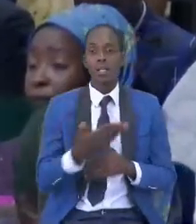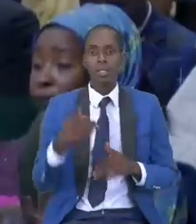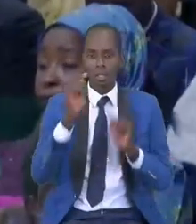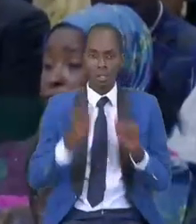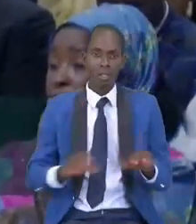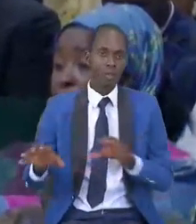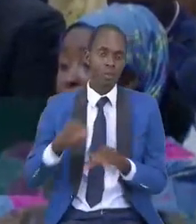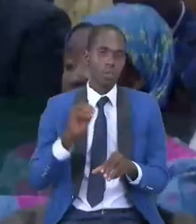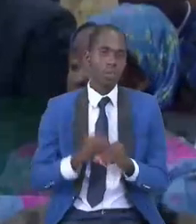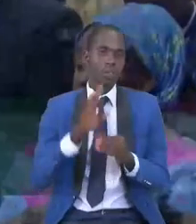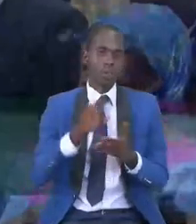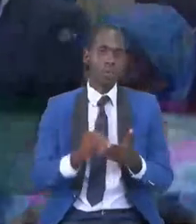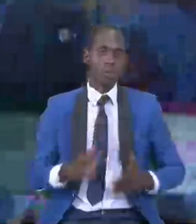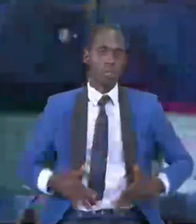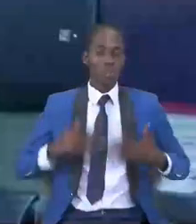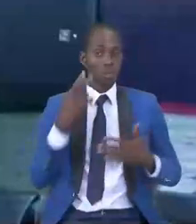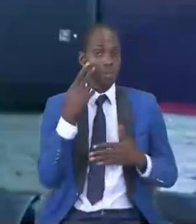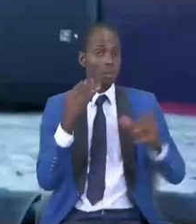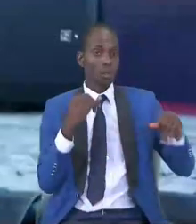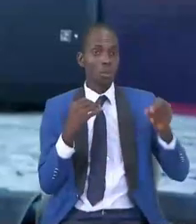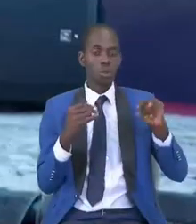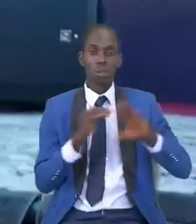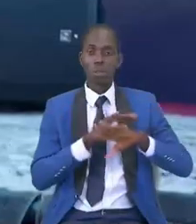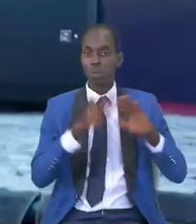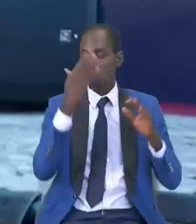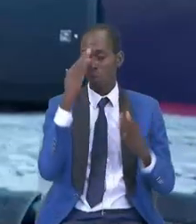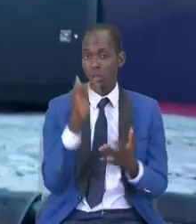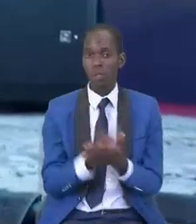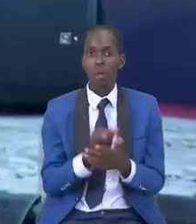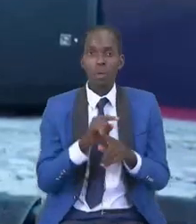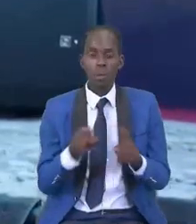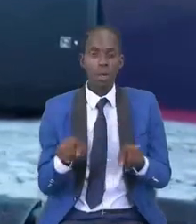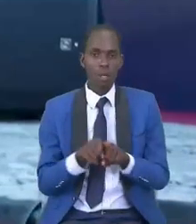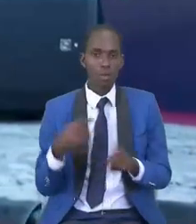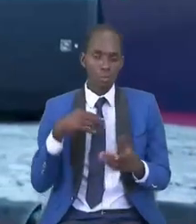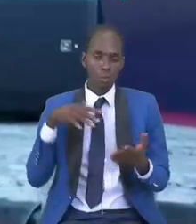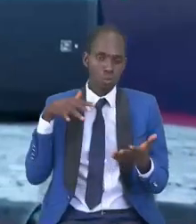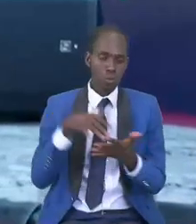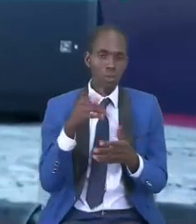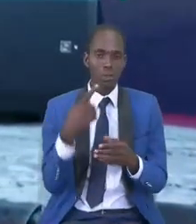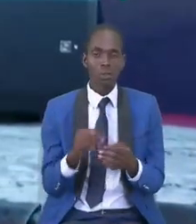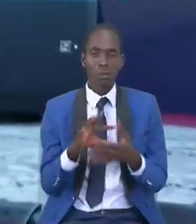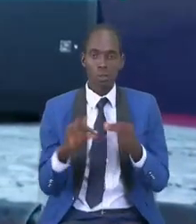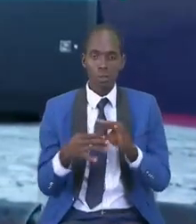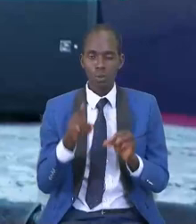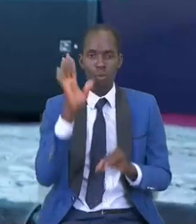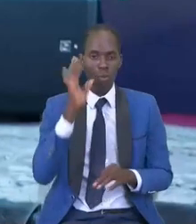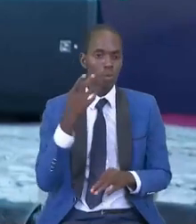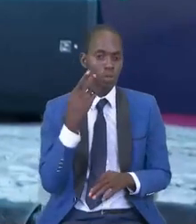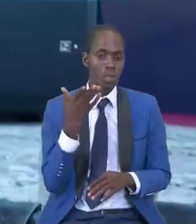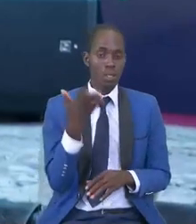qu'il pouvait faire dans sa vie. Jonas ne le savait pas, mais comme nous considérons l'histoire, vous verrez,